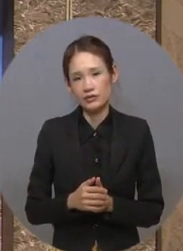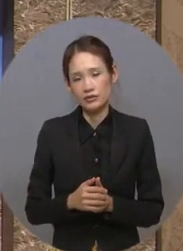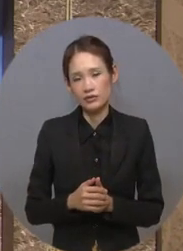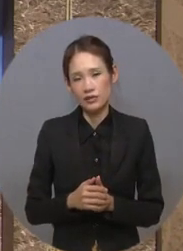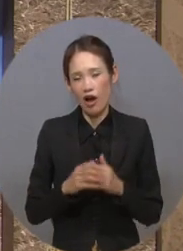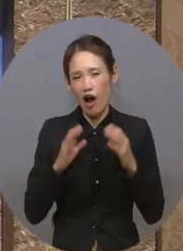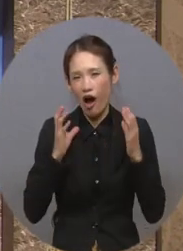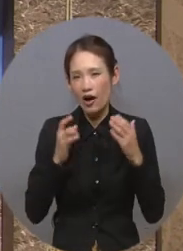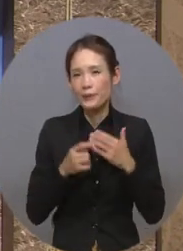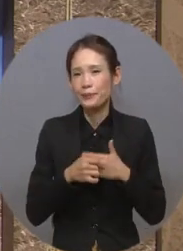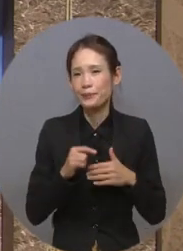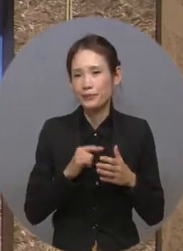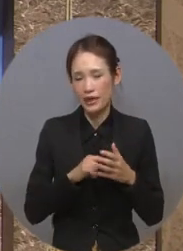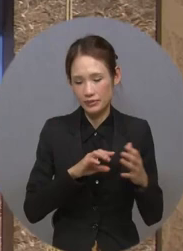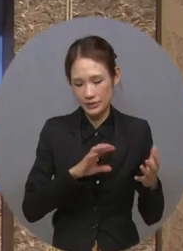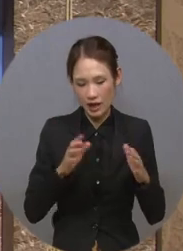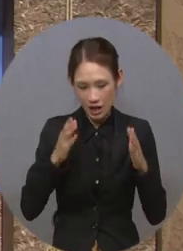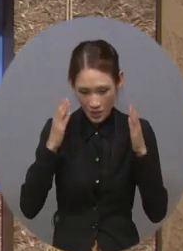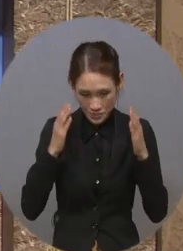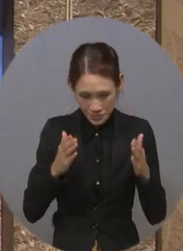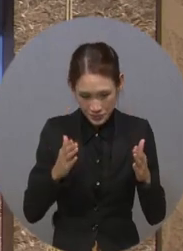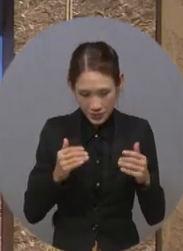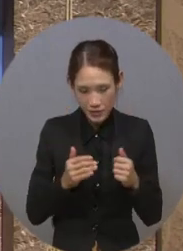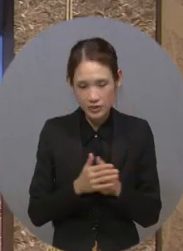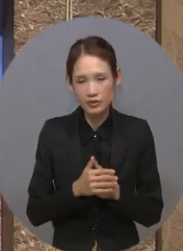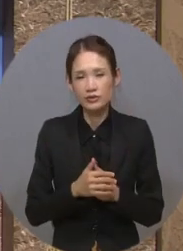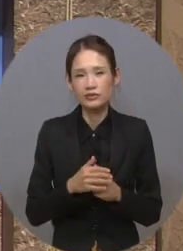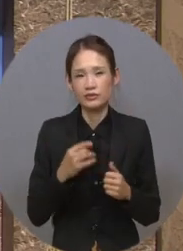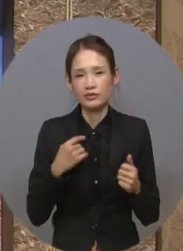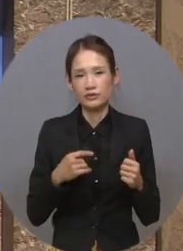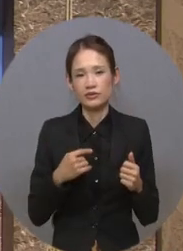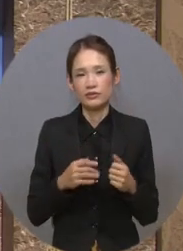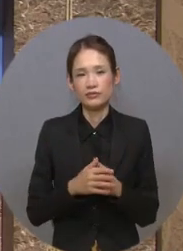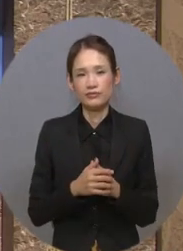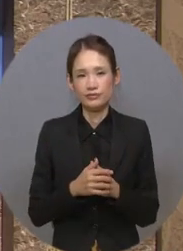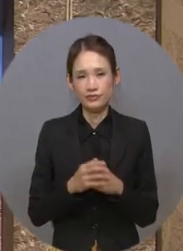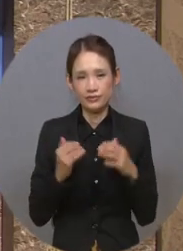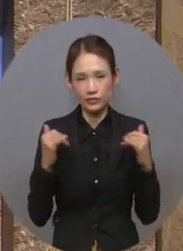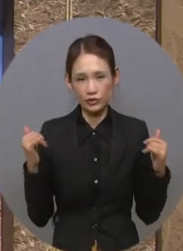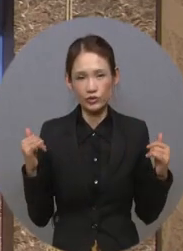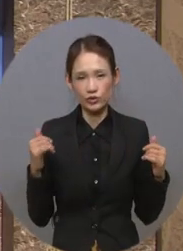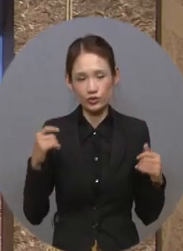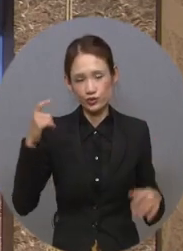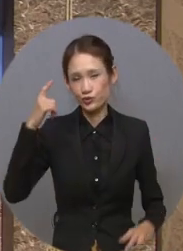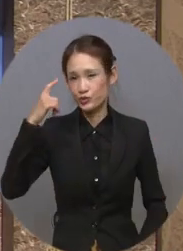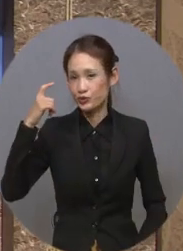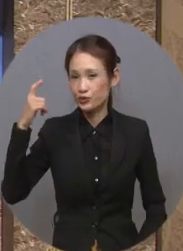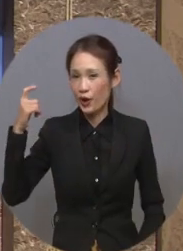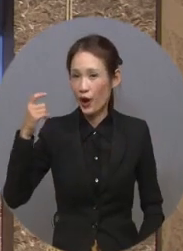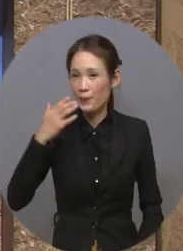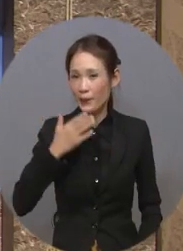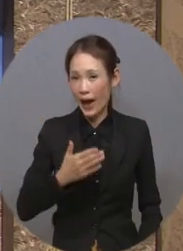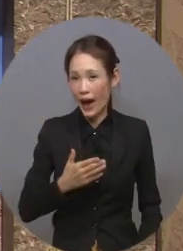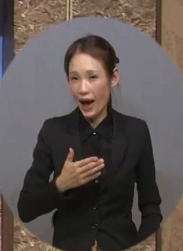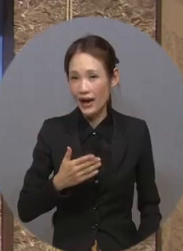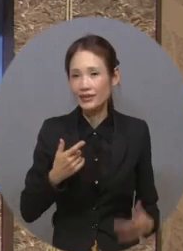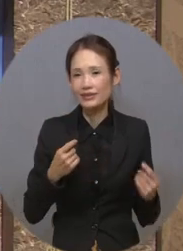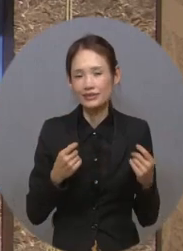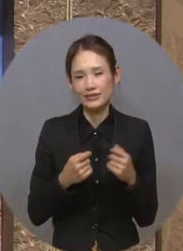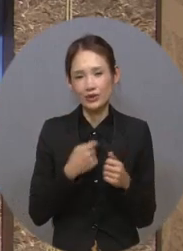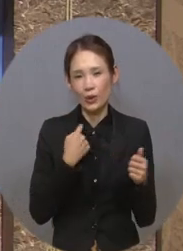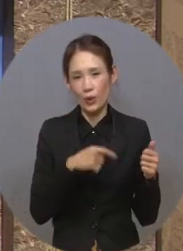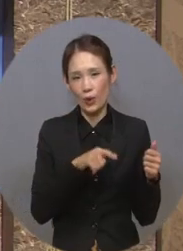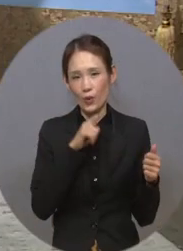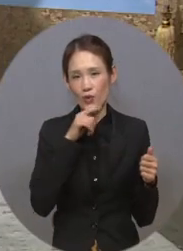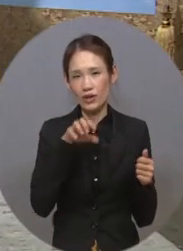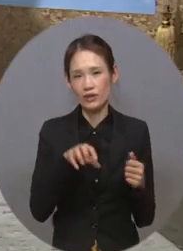세계로 돌아가서 좀 그런 교육 네. 어떤 어른이 돼서도 추억을 떠올릴 수 있는 네네. 그런 교육 현장을